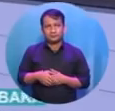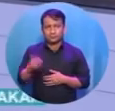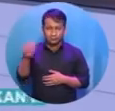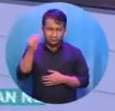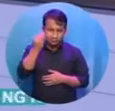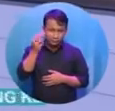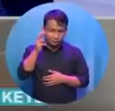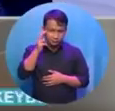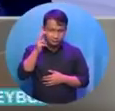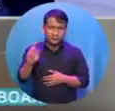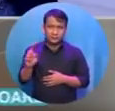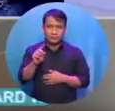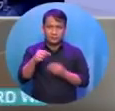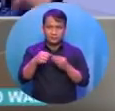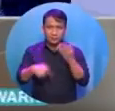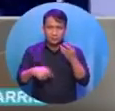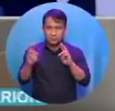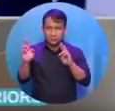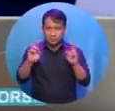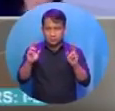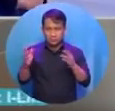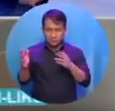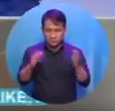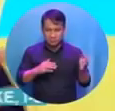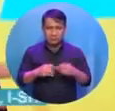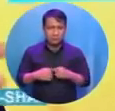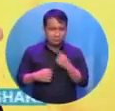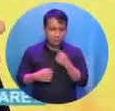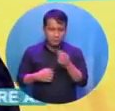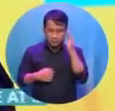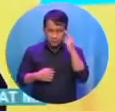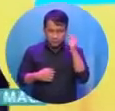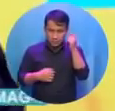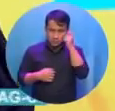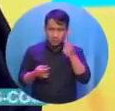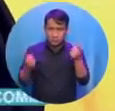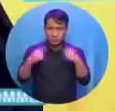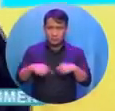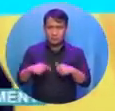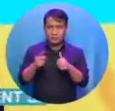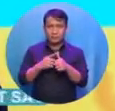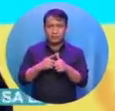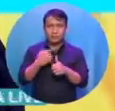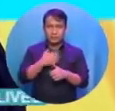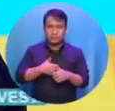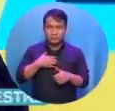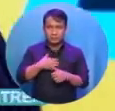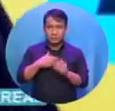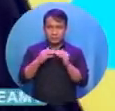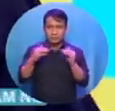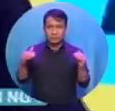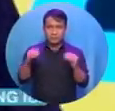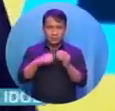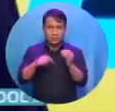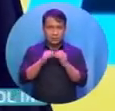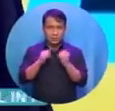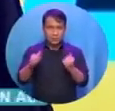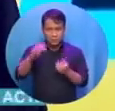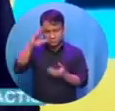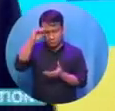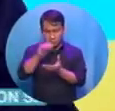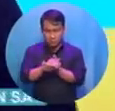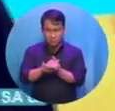Marks, ano ang mga abangan? Yes, Idol, mga kapatid, etong unang kaso yung very common ngayon na tungkol sa